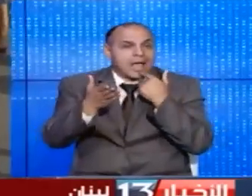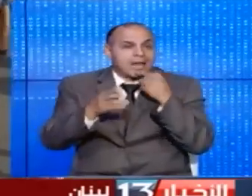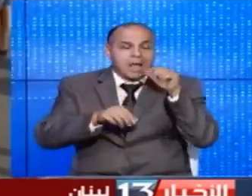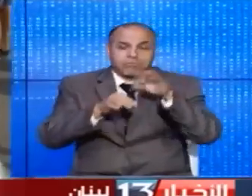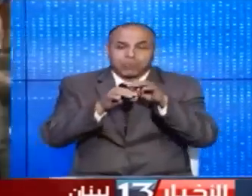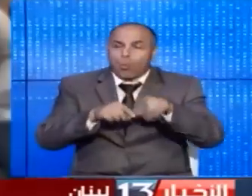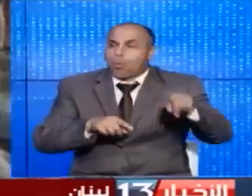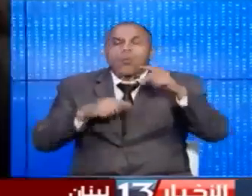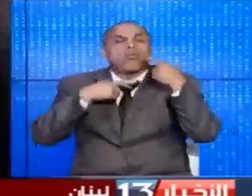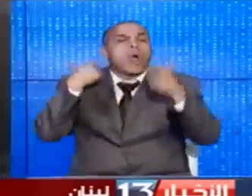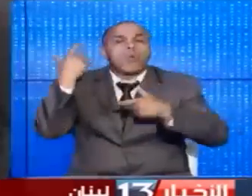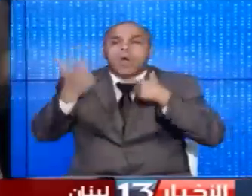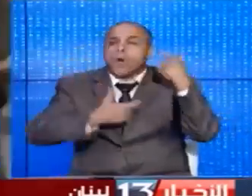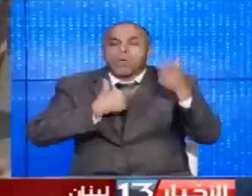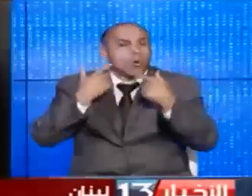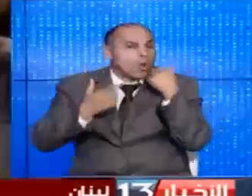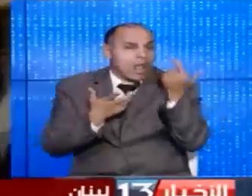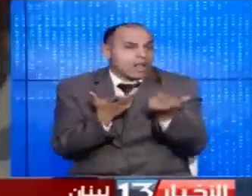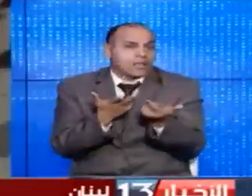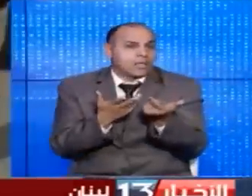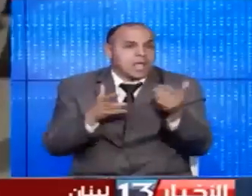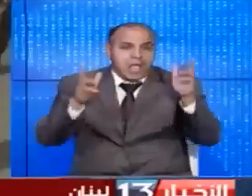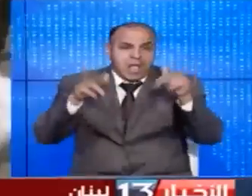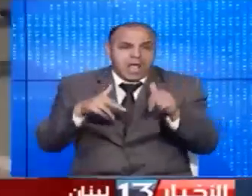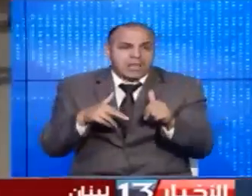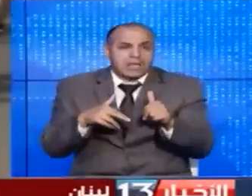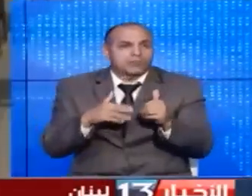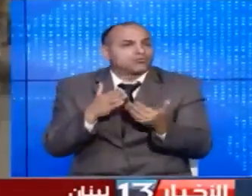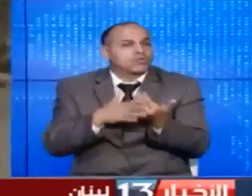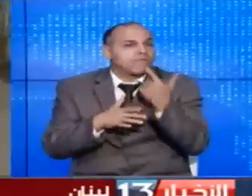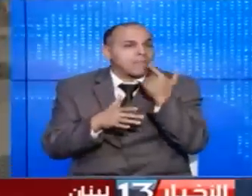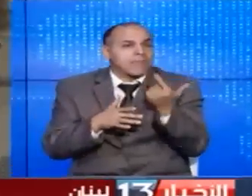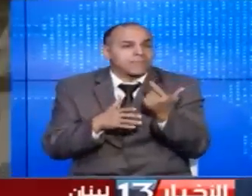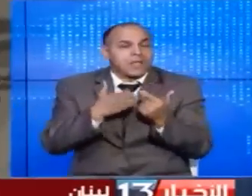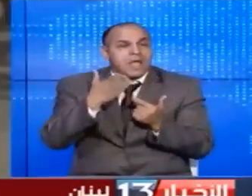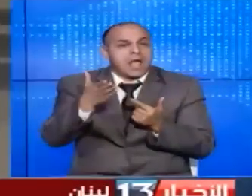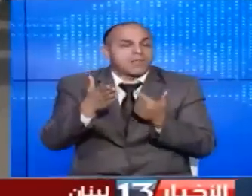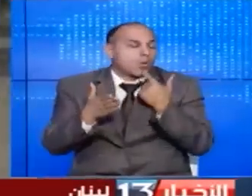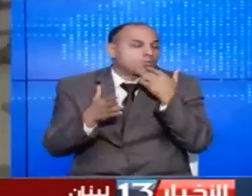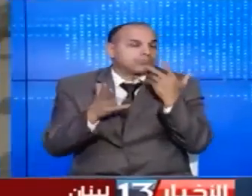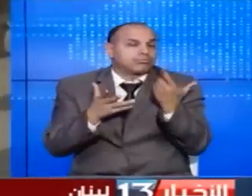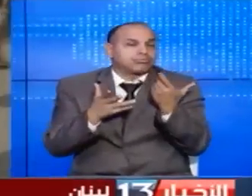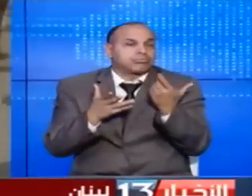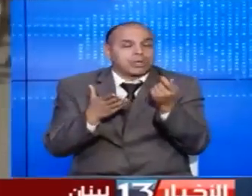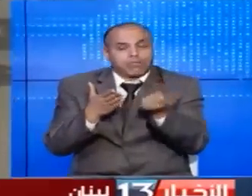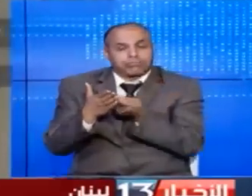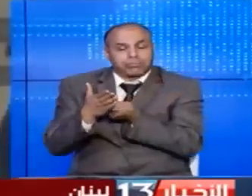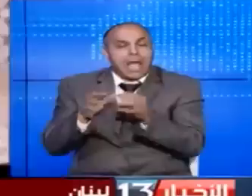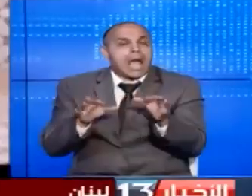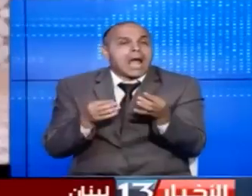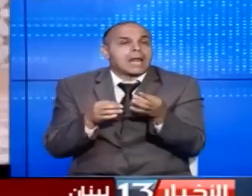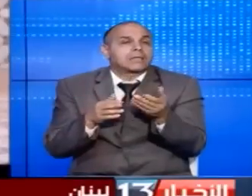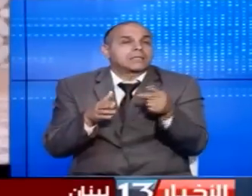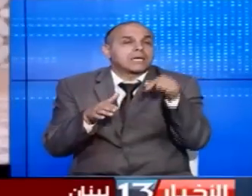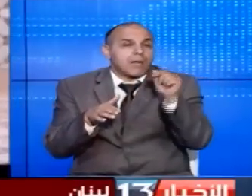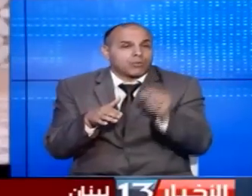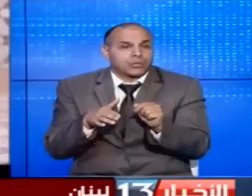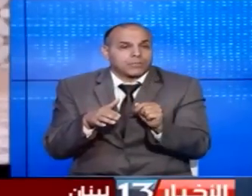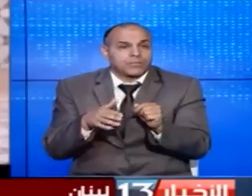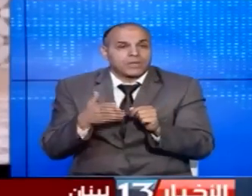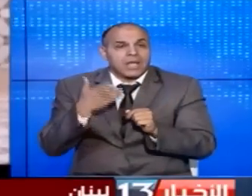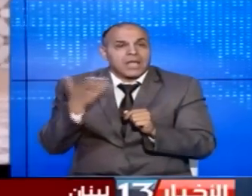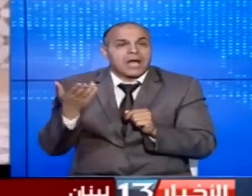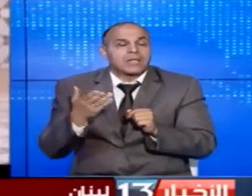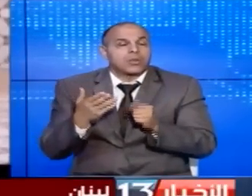أصوات المحتجين ترجح أنها لن تأتي بمعجزة، بل أقصى ما يمكن أن تصيغه بعض الحلول الترقيعية التي